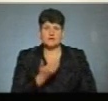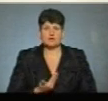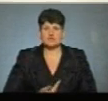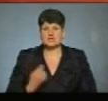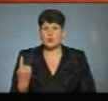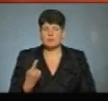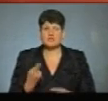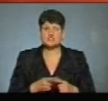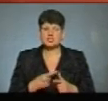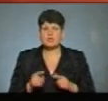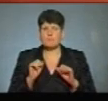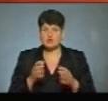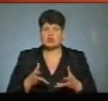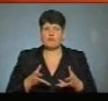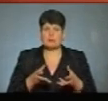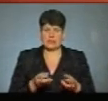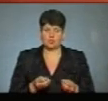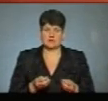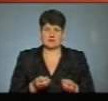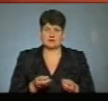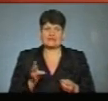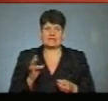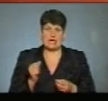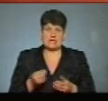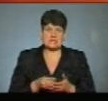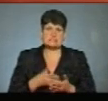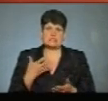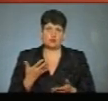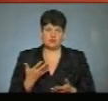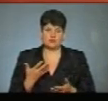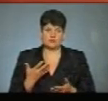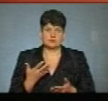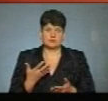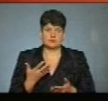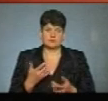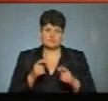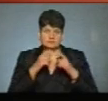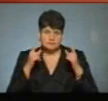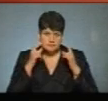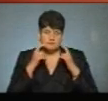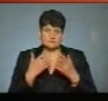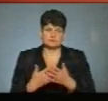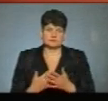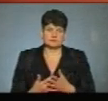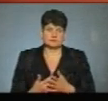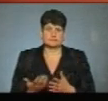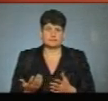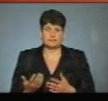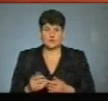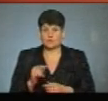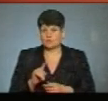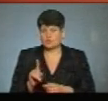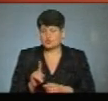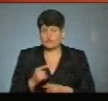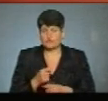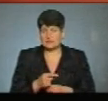Питають жителі області, чи можна вплинути на ціну засобів особистої гігієни, якщо ми говоримо про